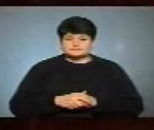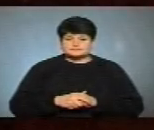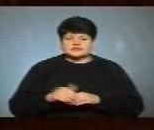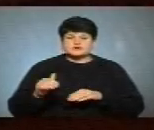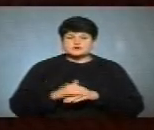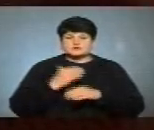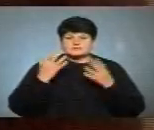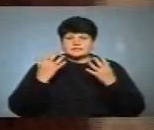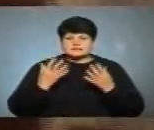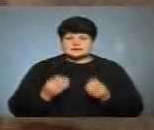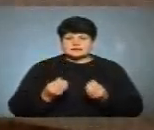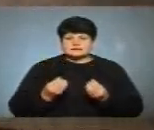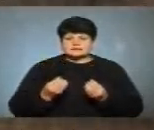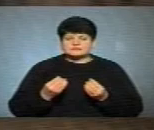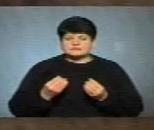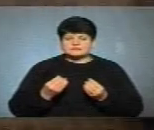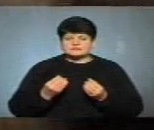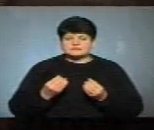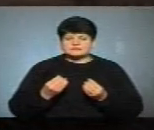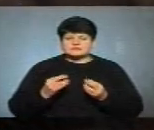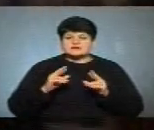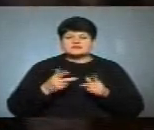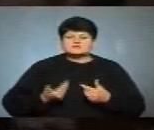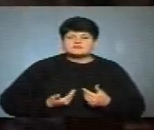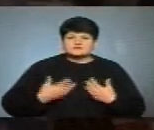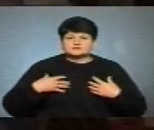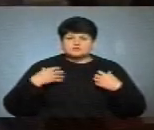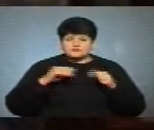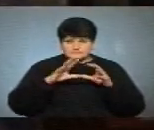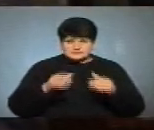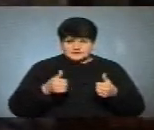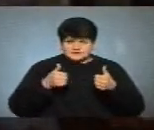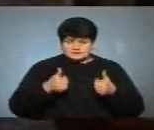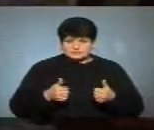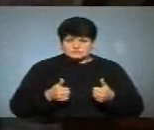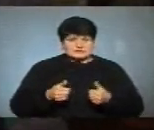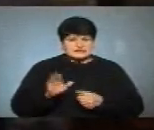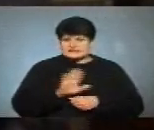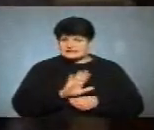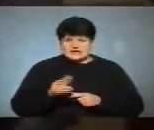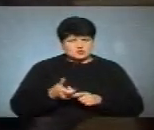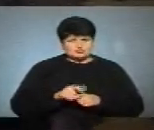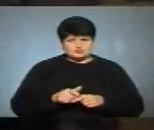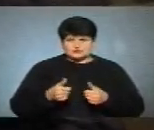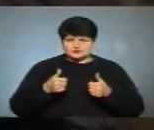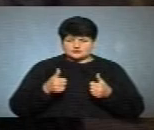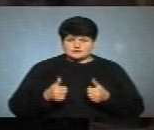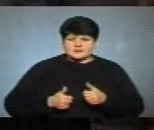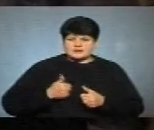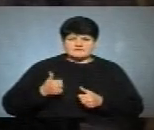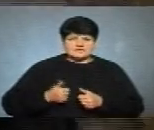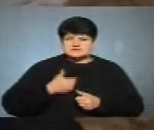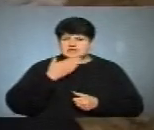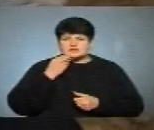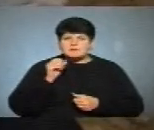Доброго дня. Добрий день. Як ви? Живі, здорові? Все добре? Тело не дуже добре, але хвалитися нема